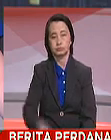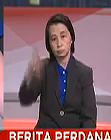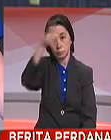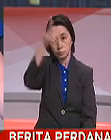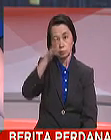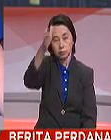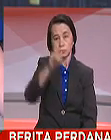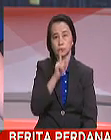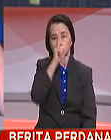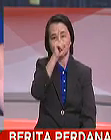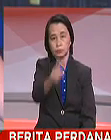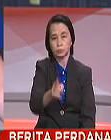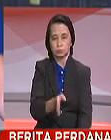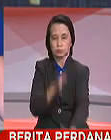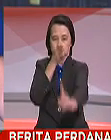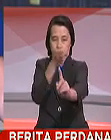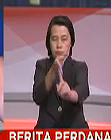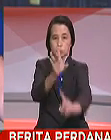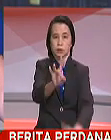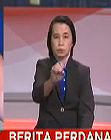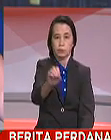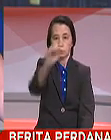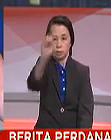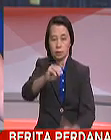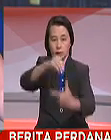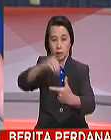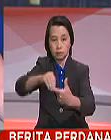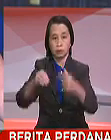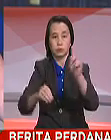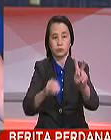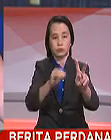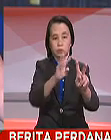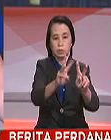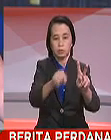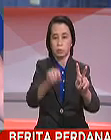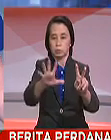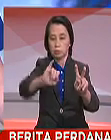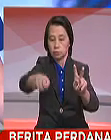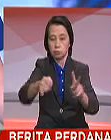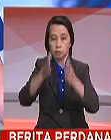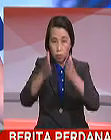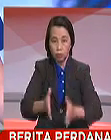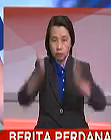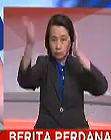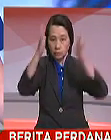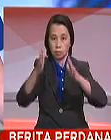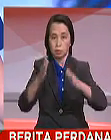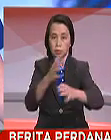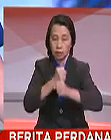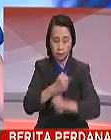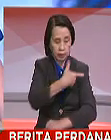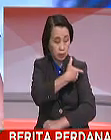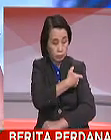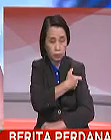Kerajaan akan memastikan sasaran 80% atau 26.5 juta penduduk dalam negara menerima